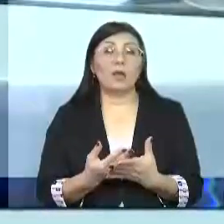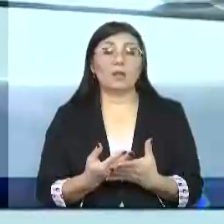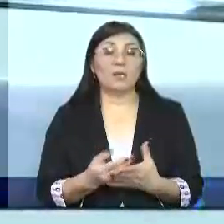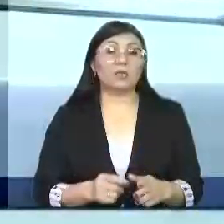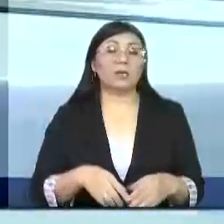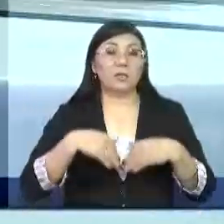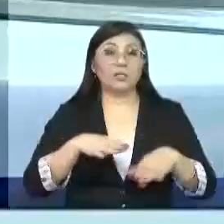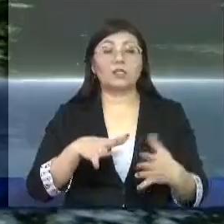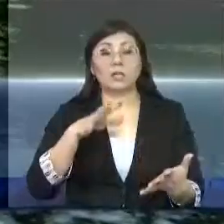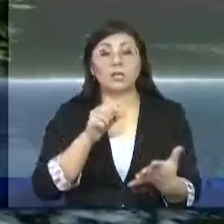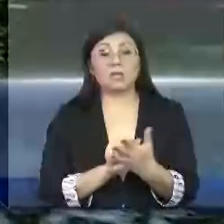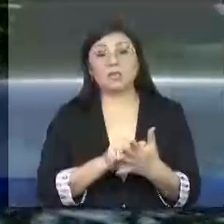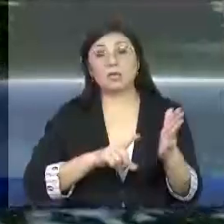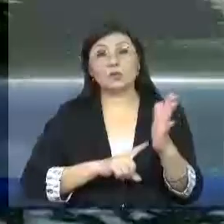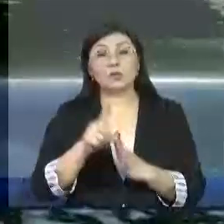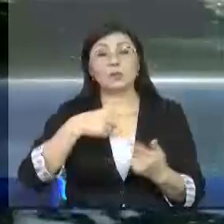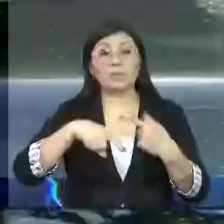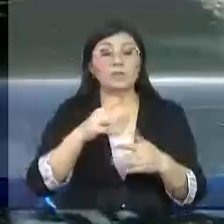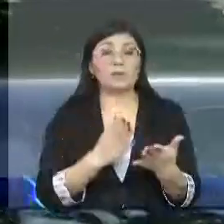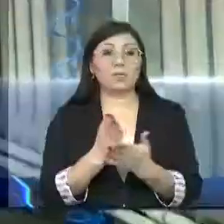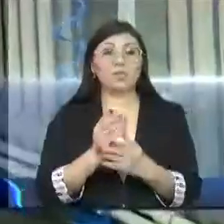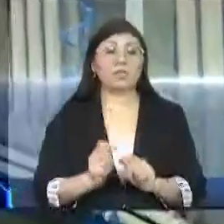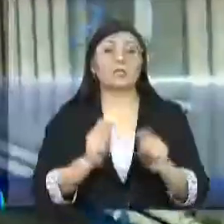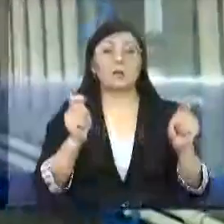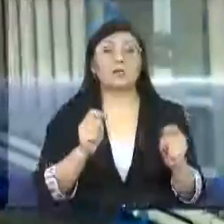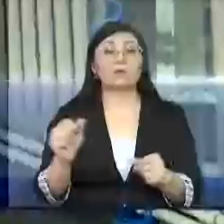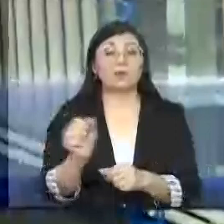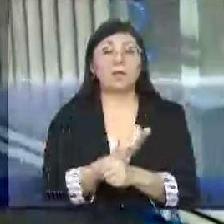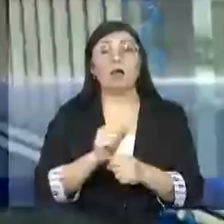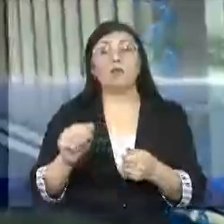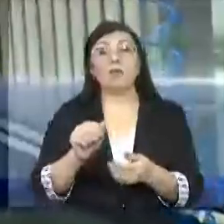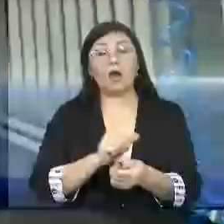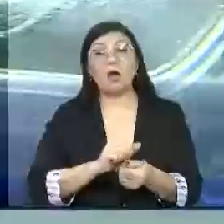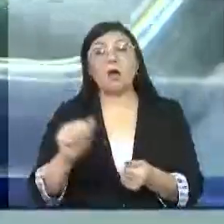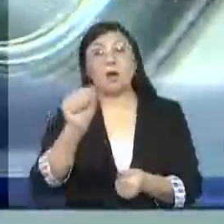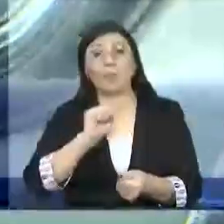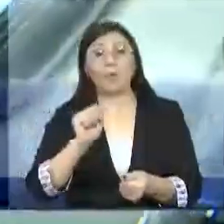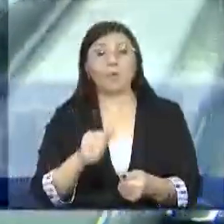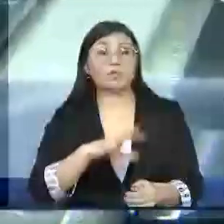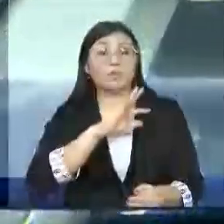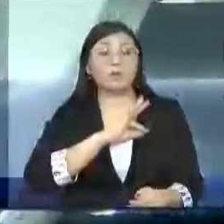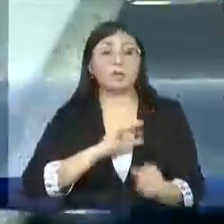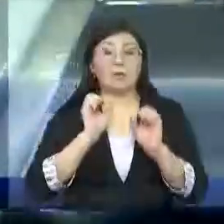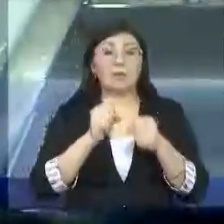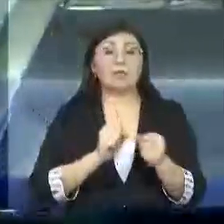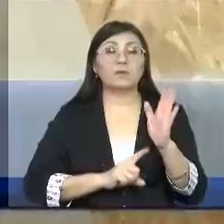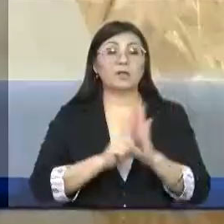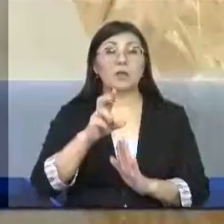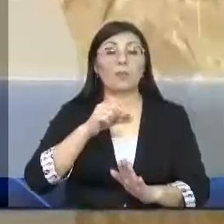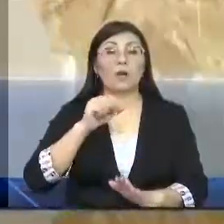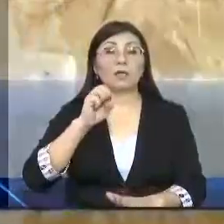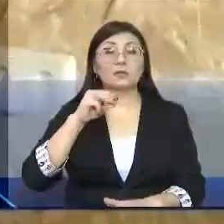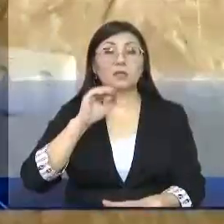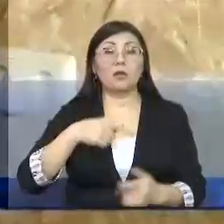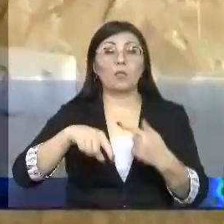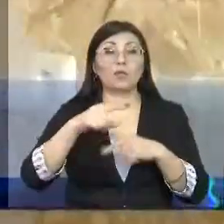они решили начать собственное дело в сфере услуг, а именно запустить автомойку. Знакомый посоветовал воспользоваться возможностями проекта «Бастау бизнес». Я обратился